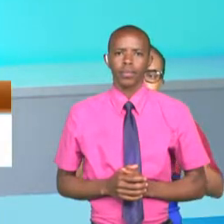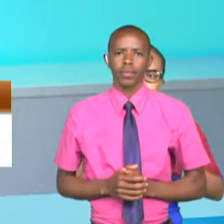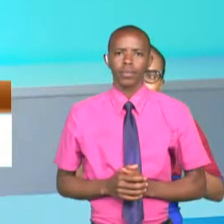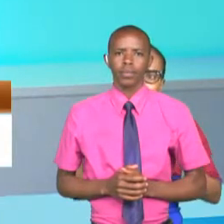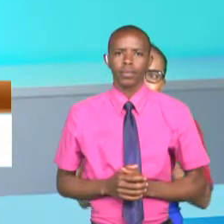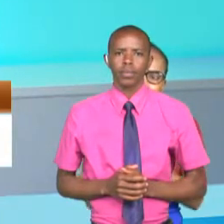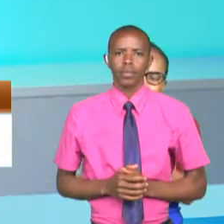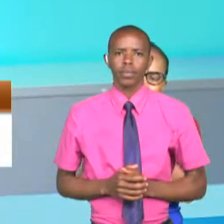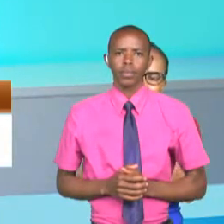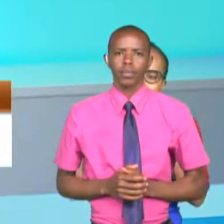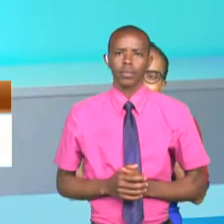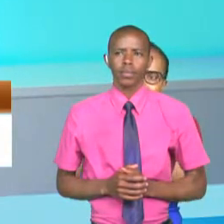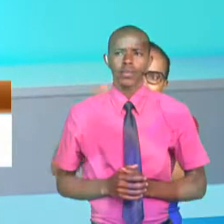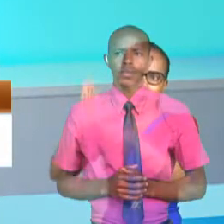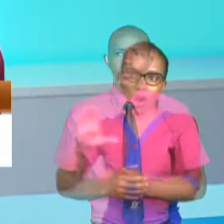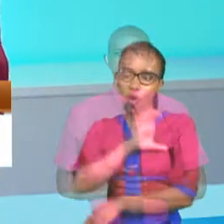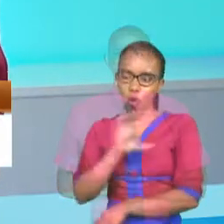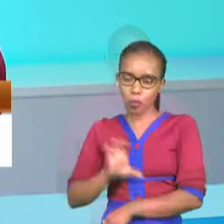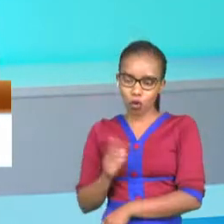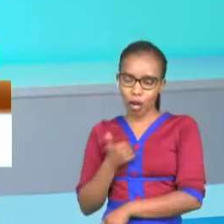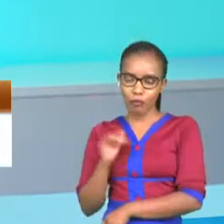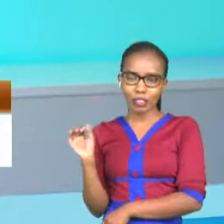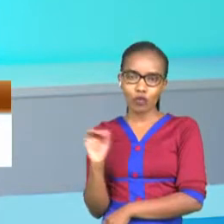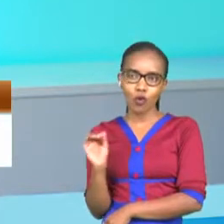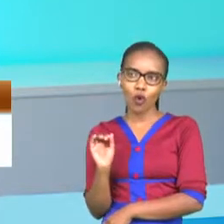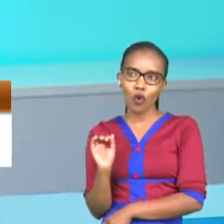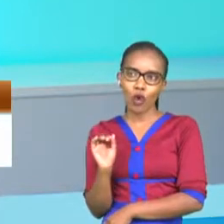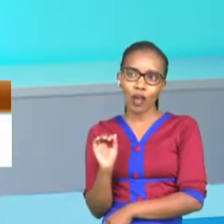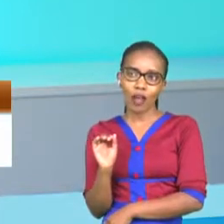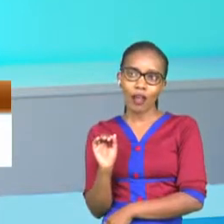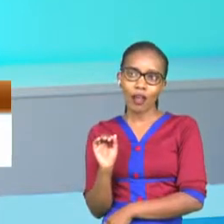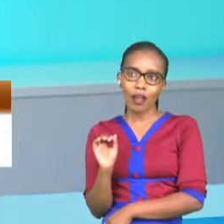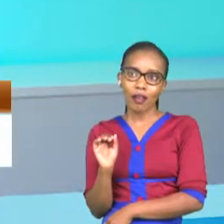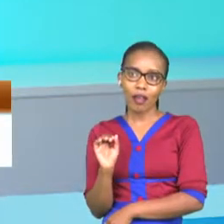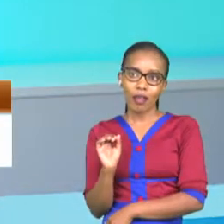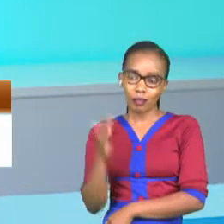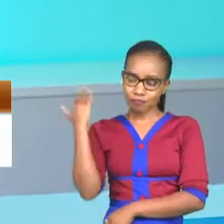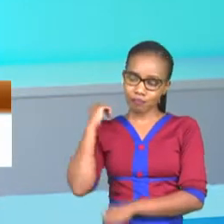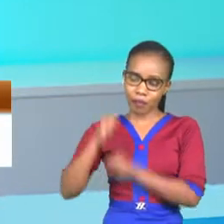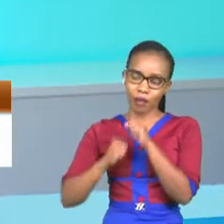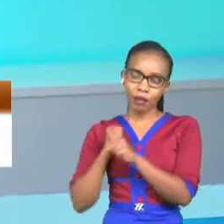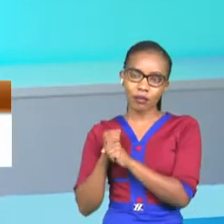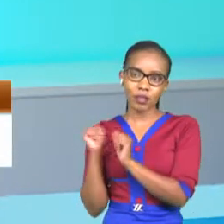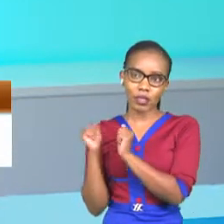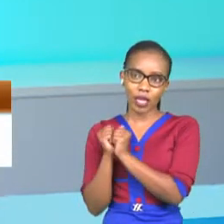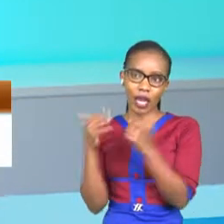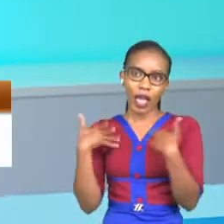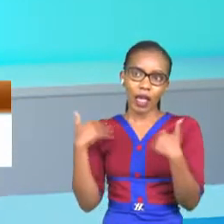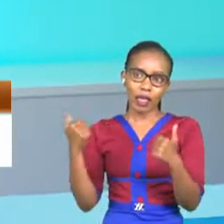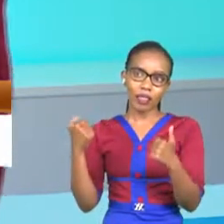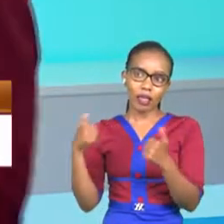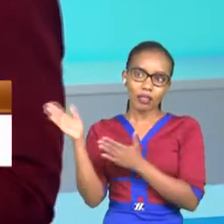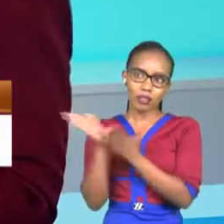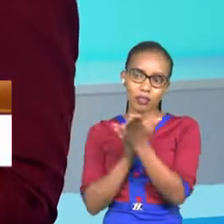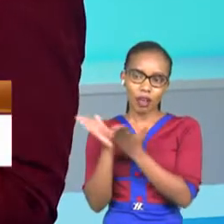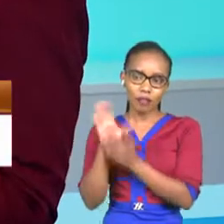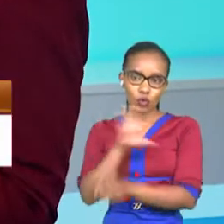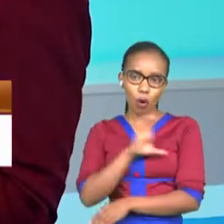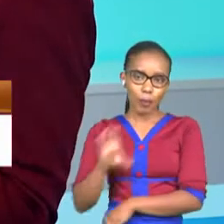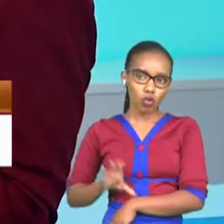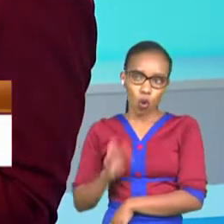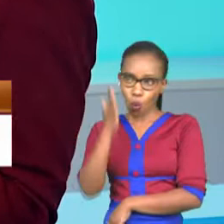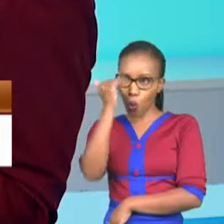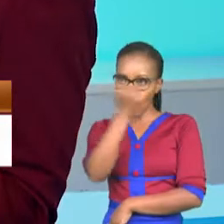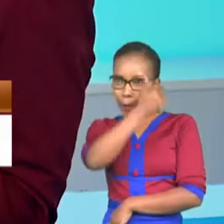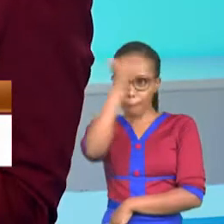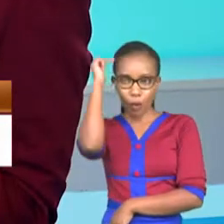to tell health workers there is no commission. We have, if you look at me for the last 10 years, the Health Service Commission is because they are killing